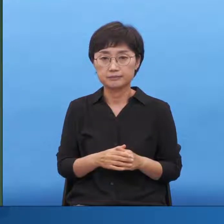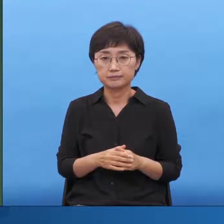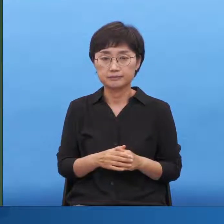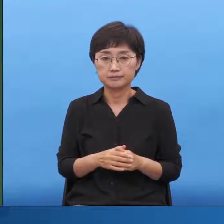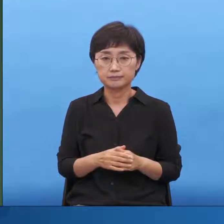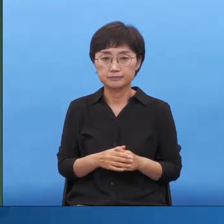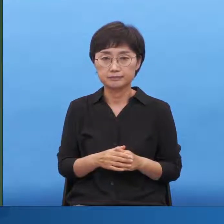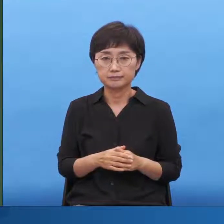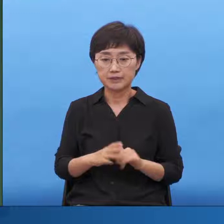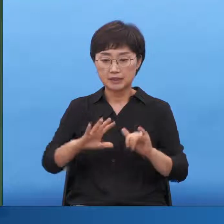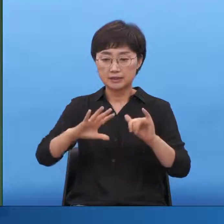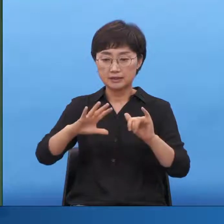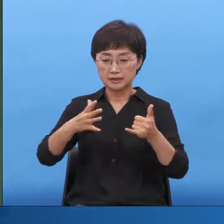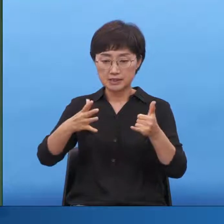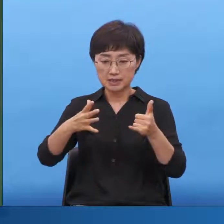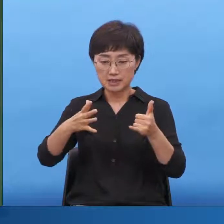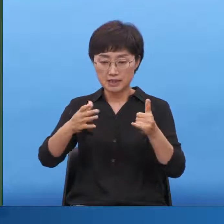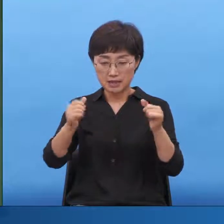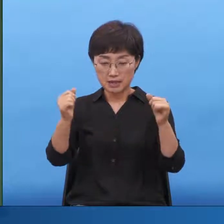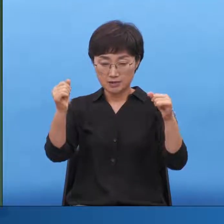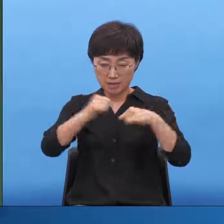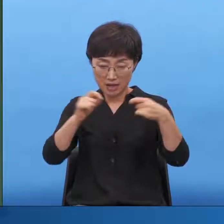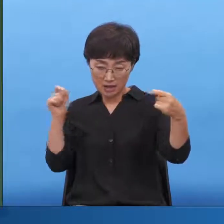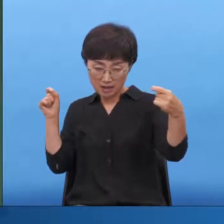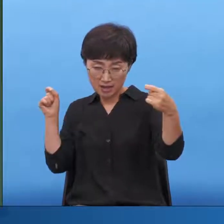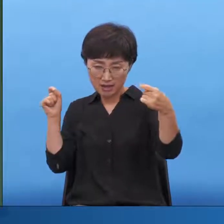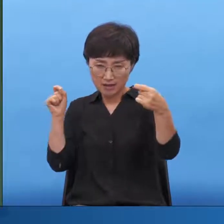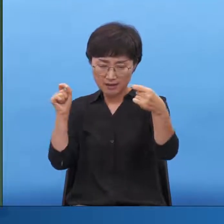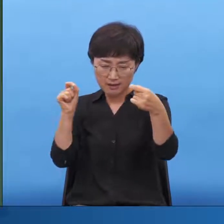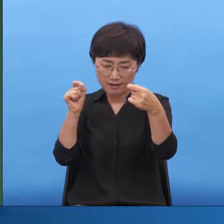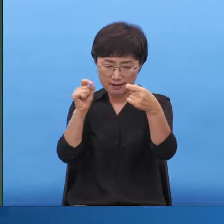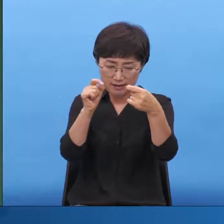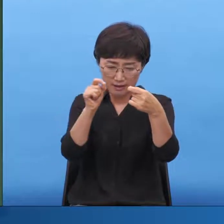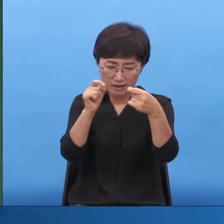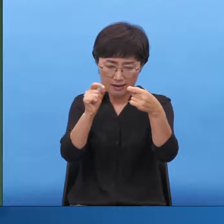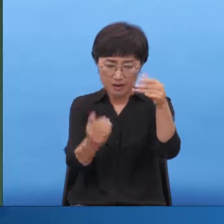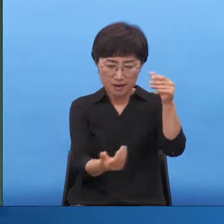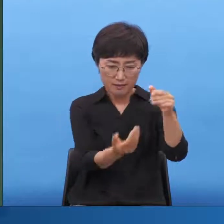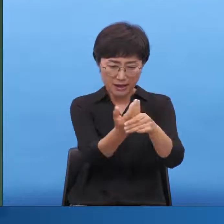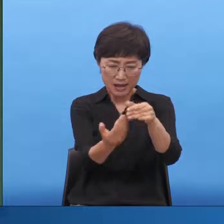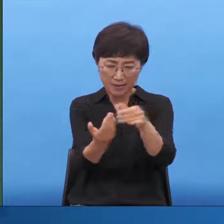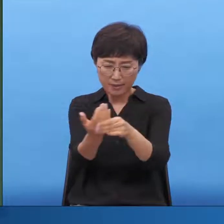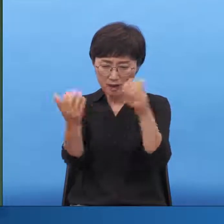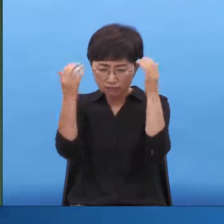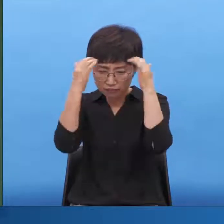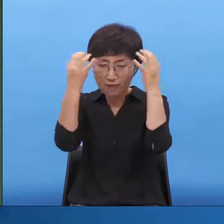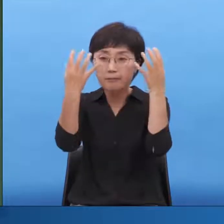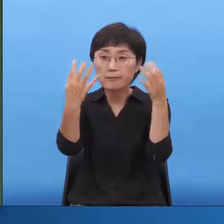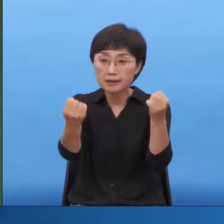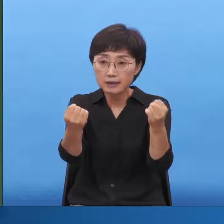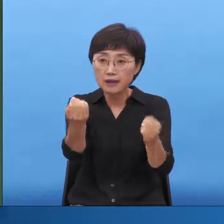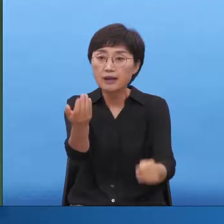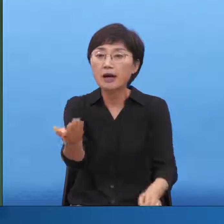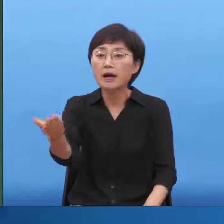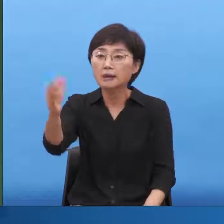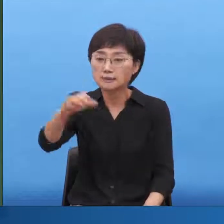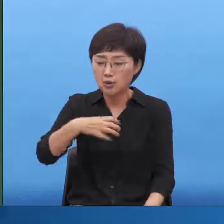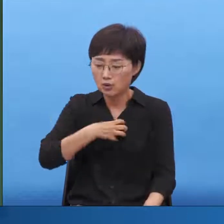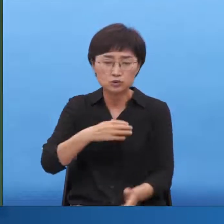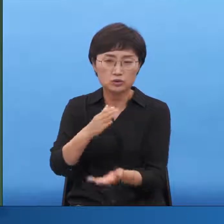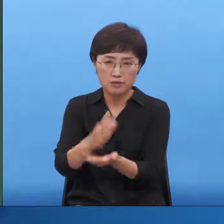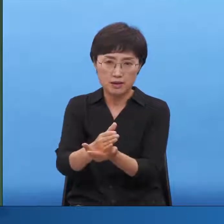마지막 때 많은 어림이 올 거지만은 복음 전거된 이후에 끝이 올 것이다. 마태복음 24장 1장 14절,